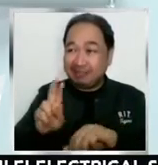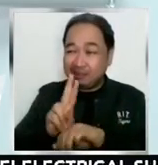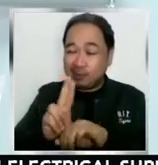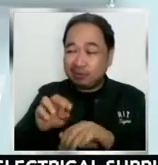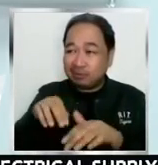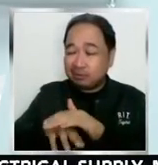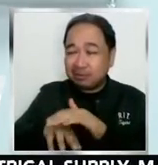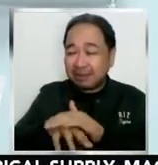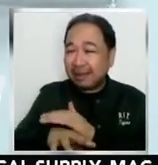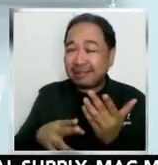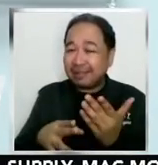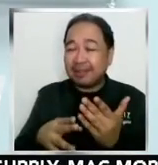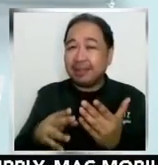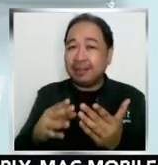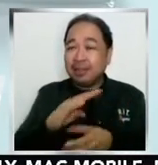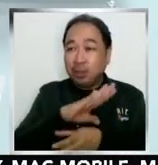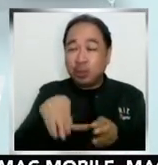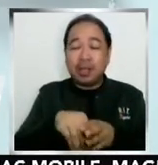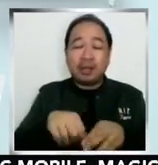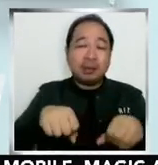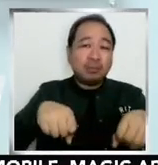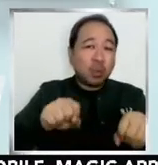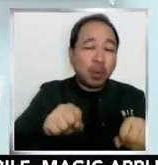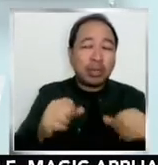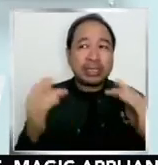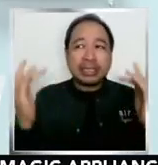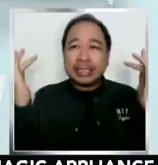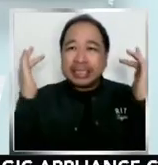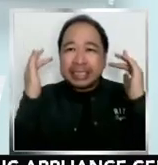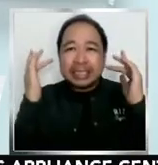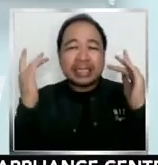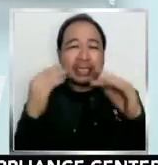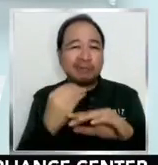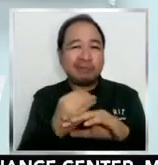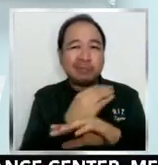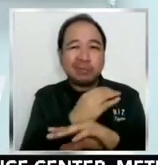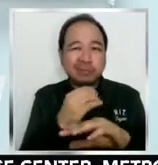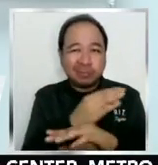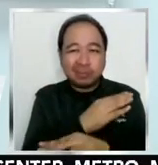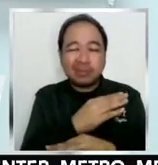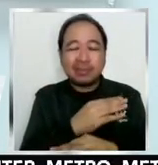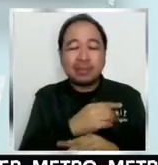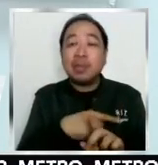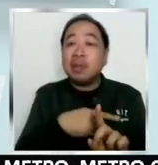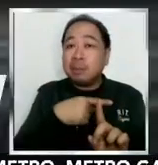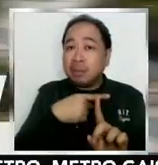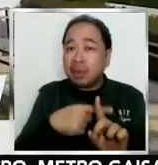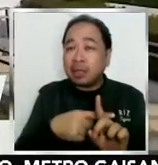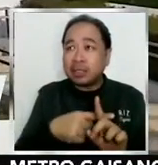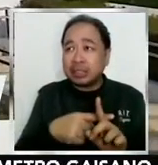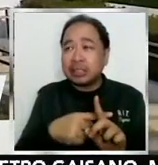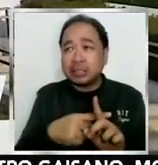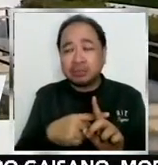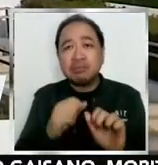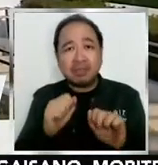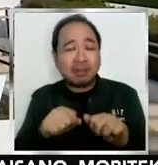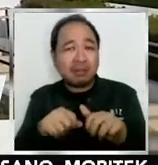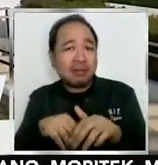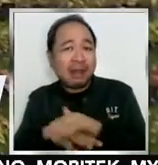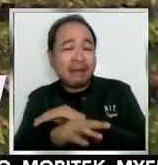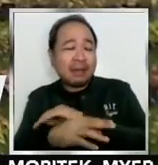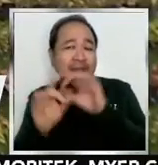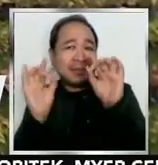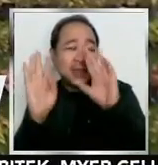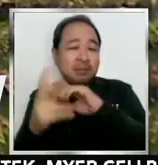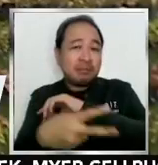sasakyan kasama na mga motor na may ingay na muffler. Napapasukan din ho tayo ng mga magdanakaw. Pero paalala ng